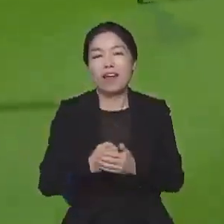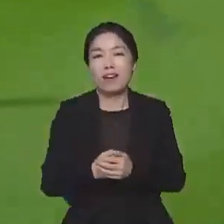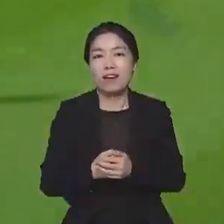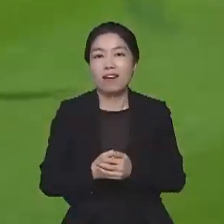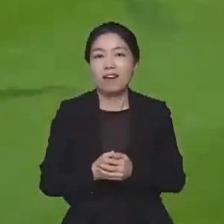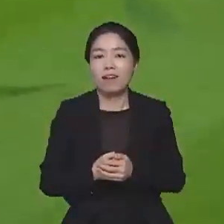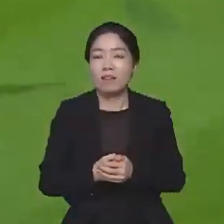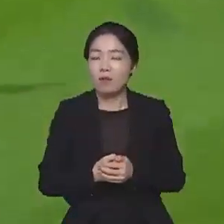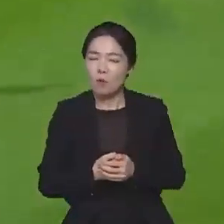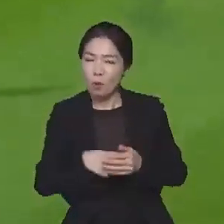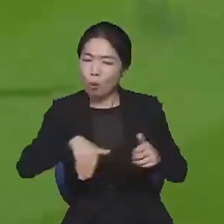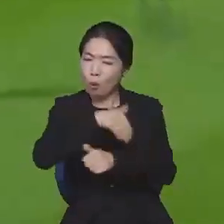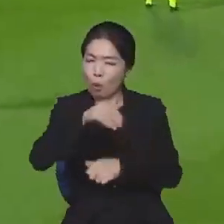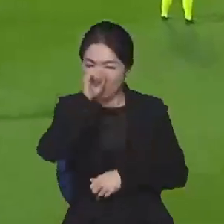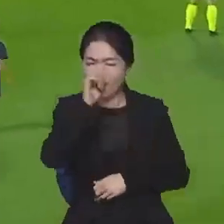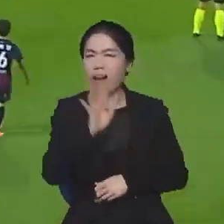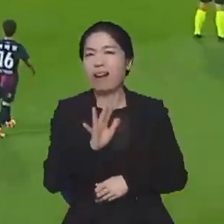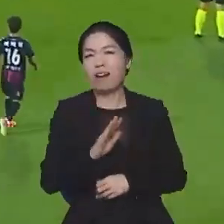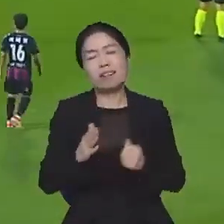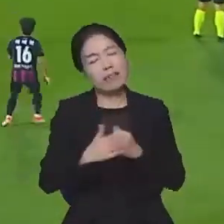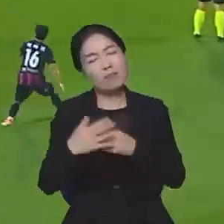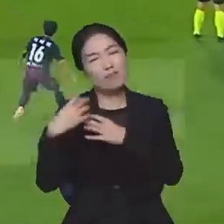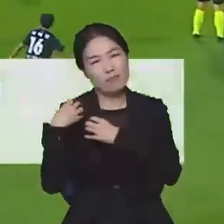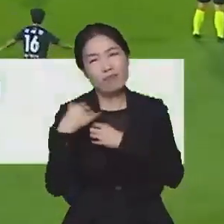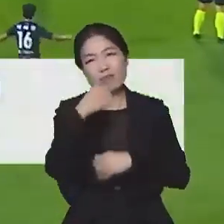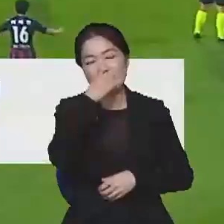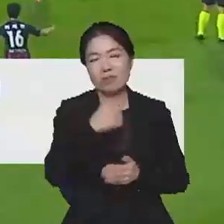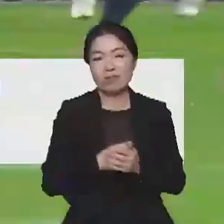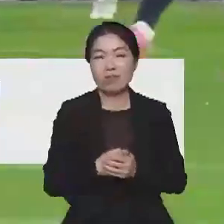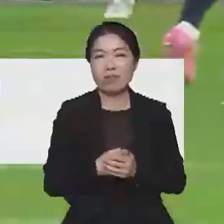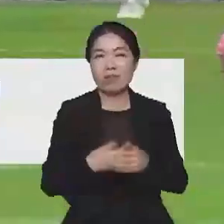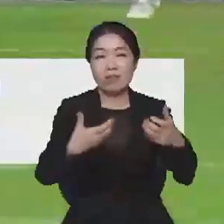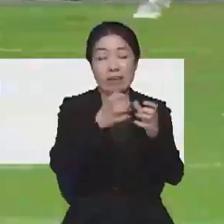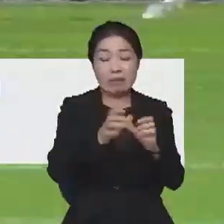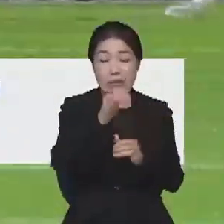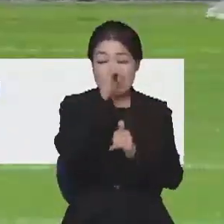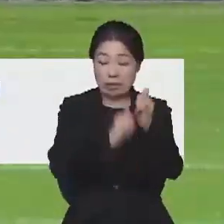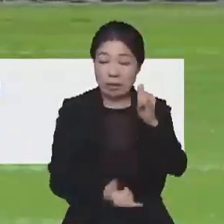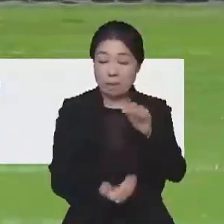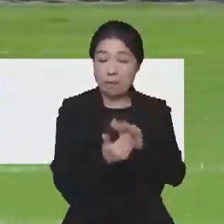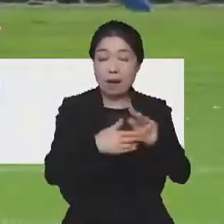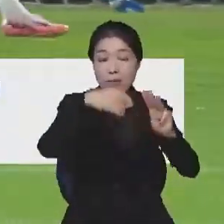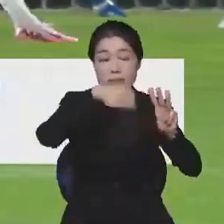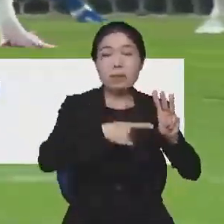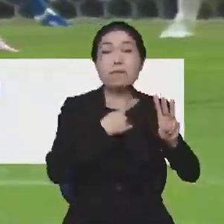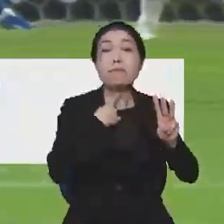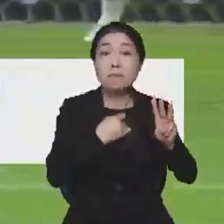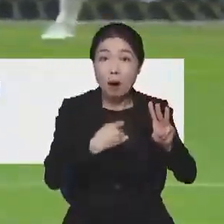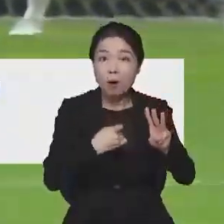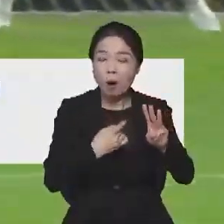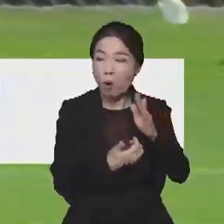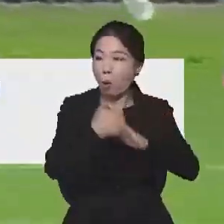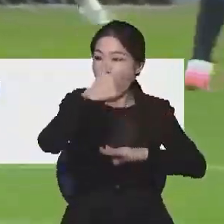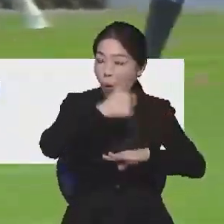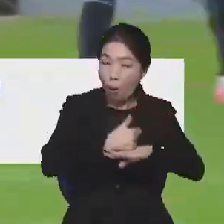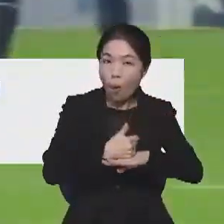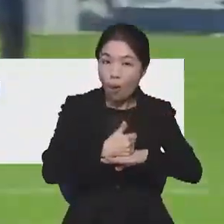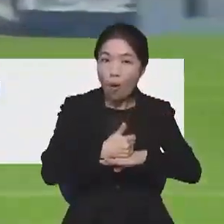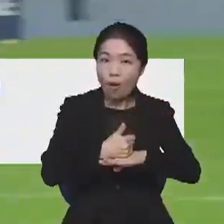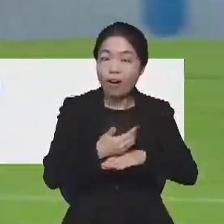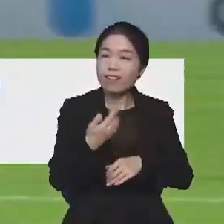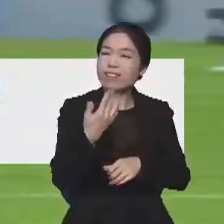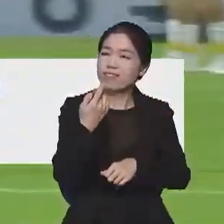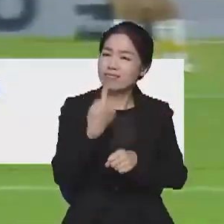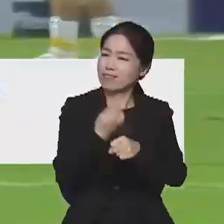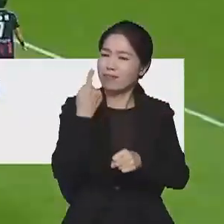좋지 않은 팀 분위기도 부담이 되고 있습니다. 구단 사상 최고 순위인 3위를 기록하며 성공적인 한 해를 보냈던